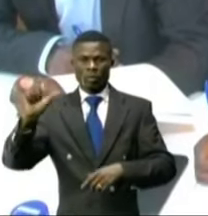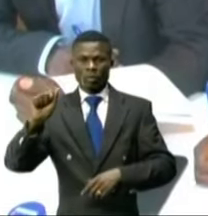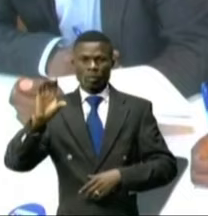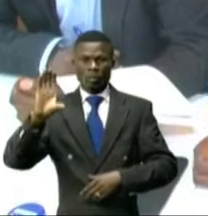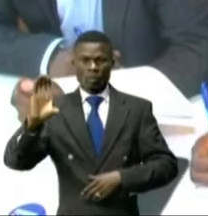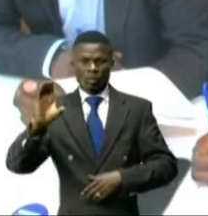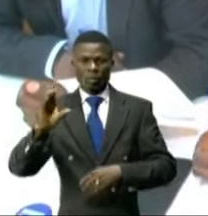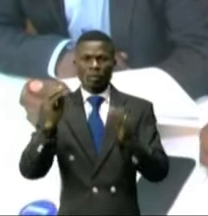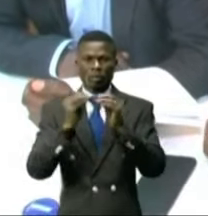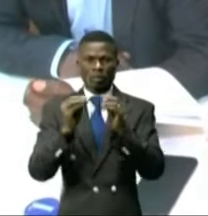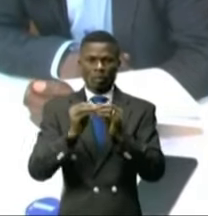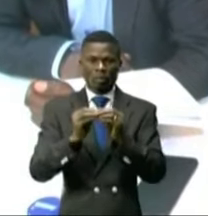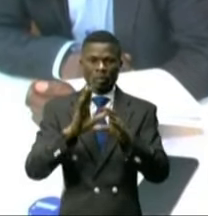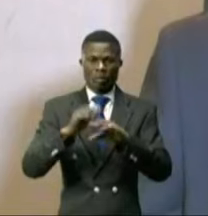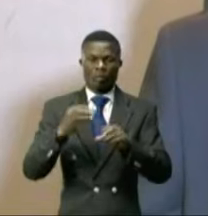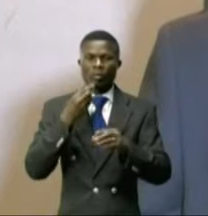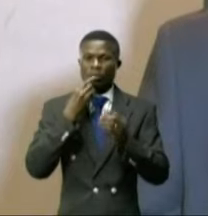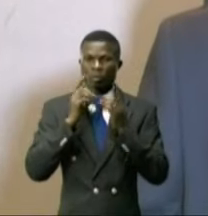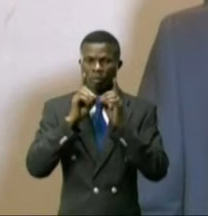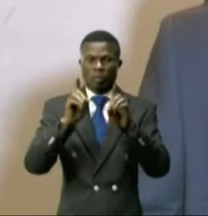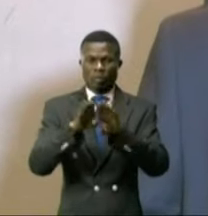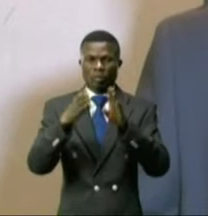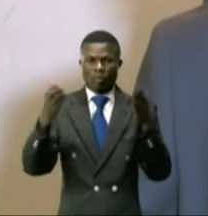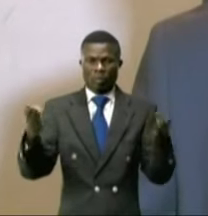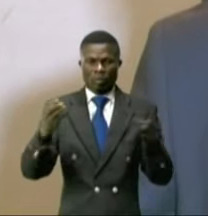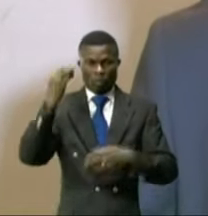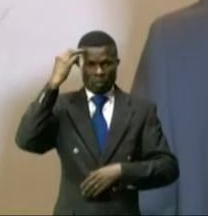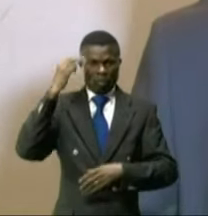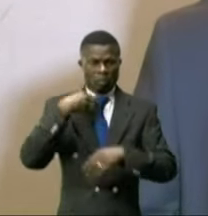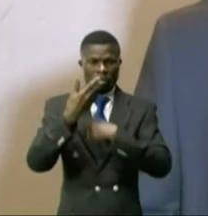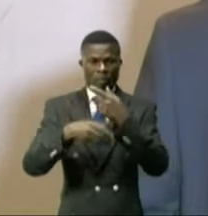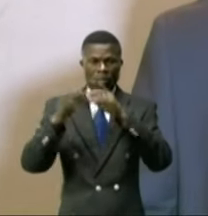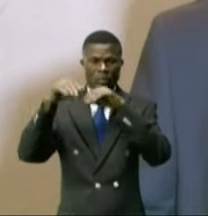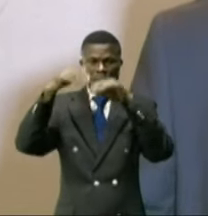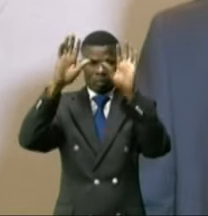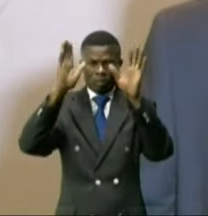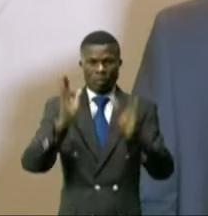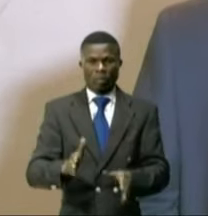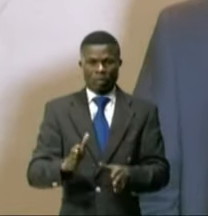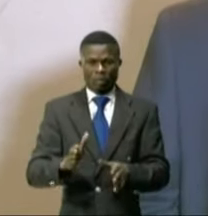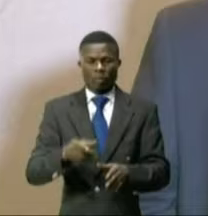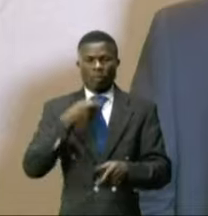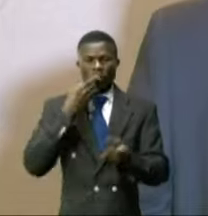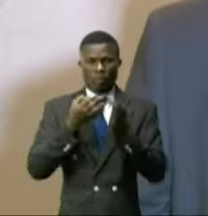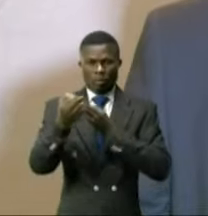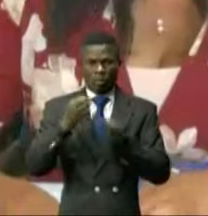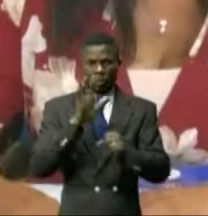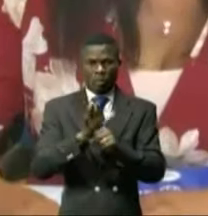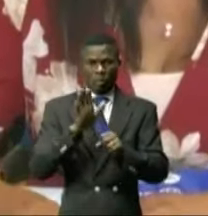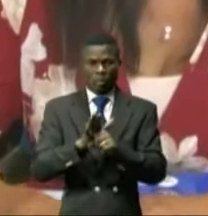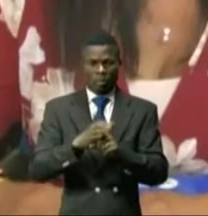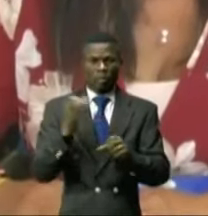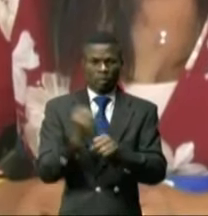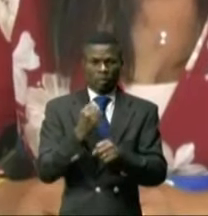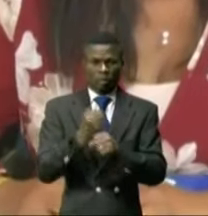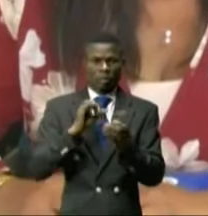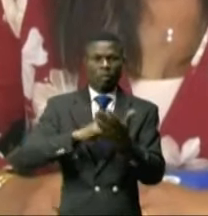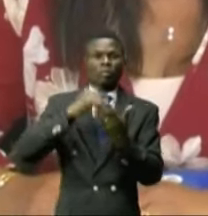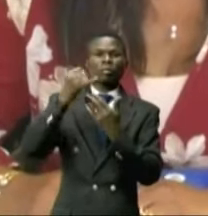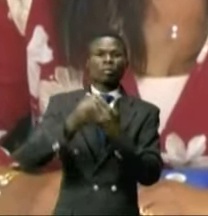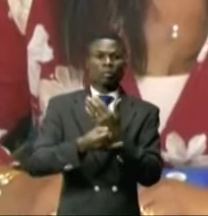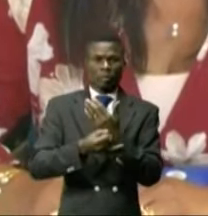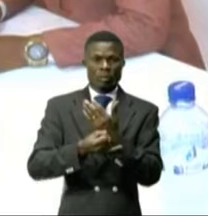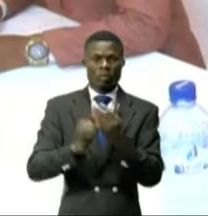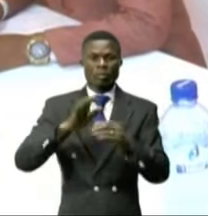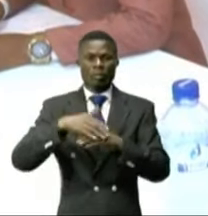réuni. Après le mot d'ouverture par le Conseil du ministre des Commerces extérieurs, qui a passé en revue les différentes réalisations du projet,